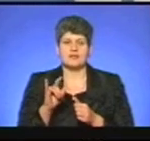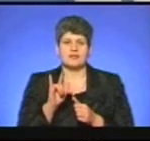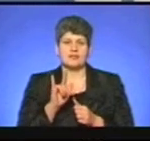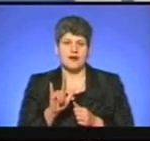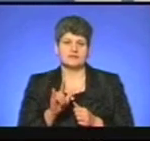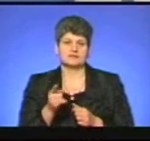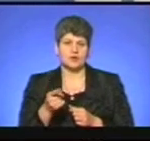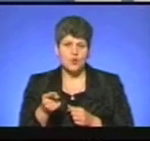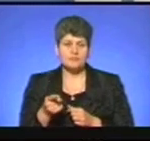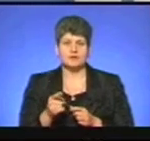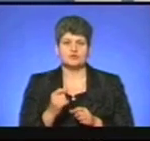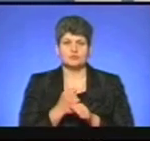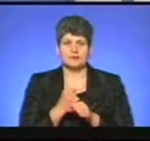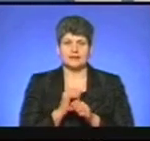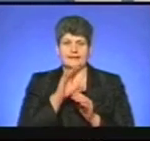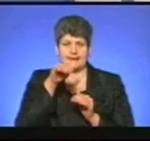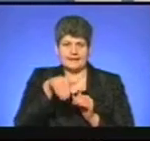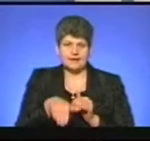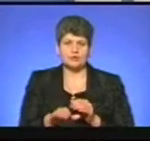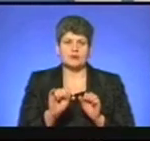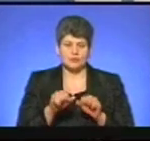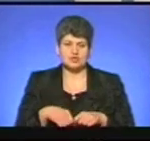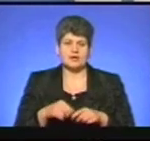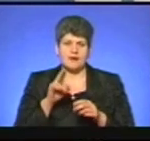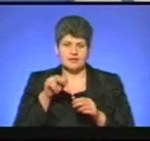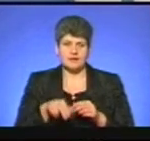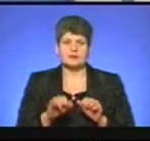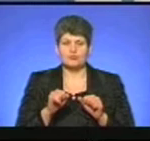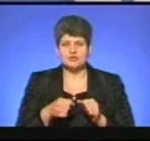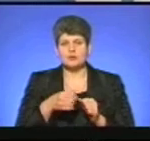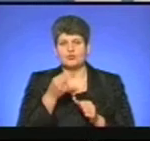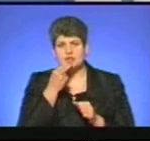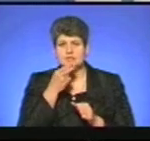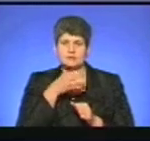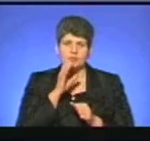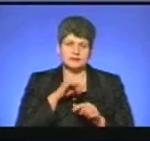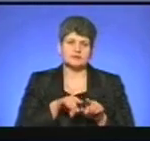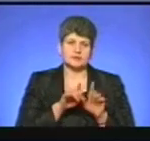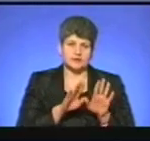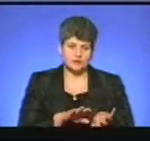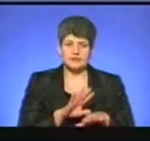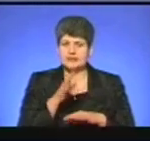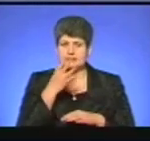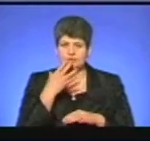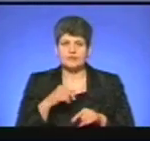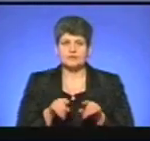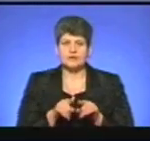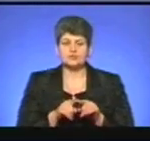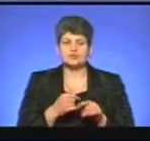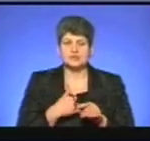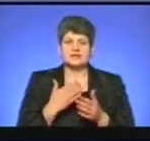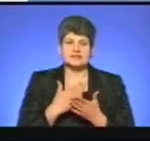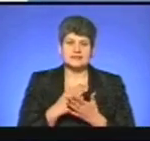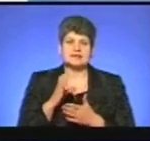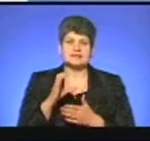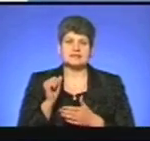гірку для тюбів, де можна кататися, і також там працюють локації, де можна поїсти, попити. Ну, не забуваємо про те, що в нас в місті ще є Savage Park, який,